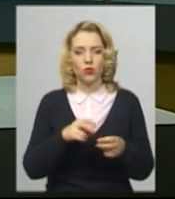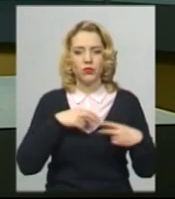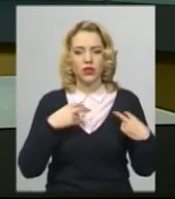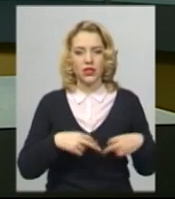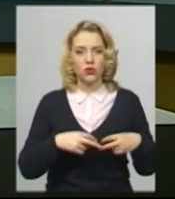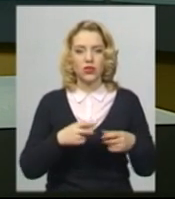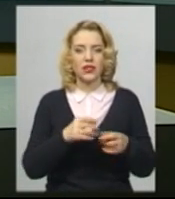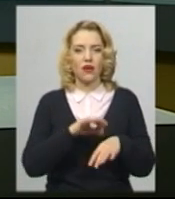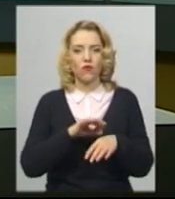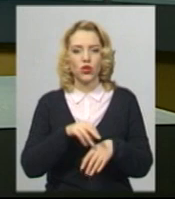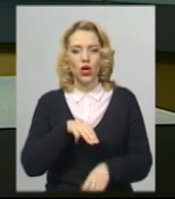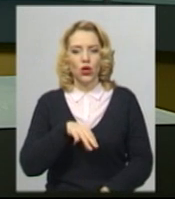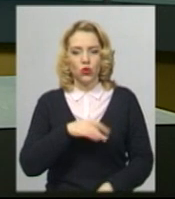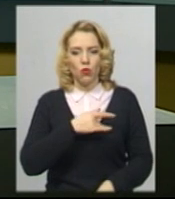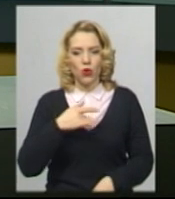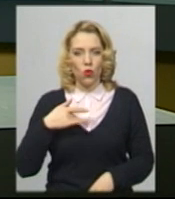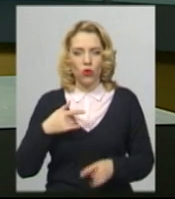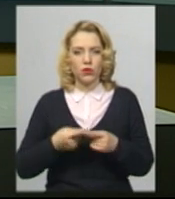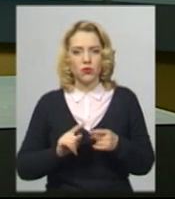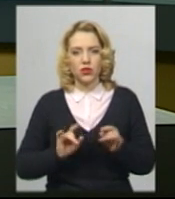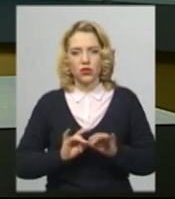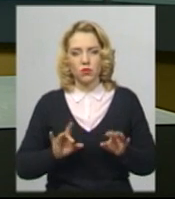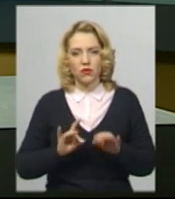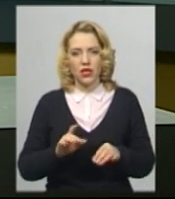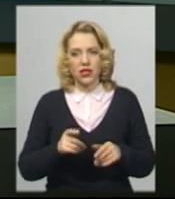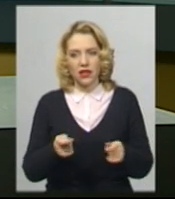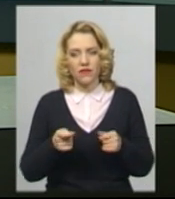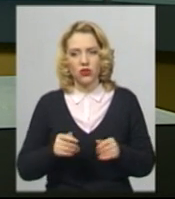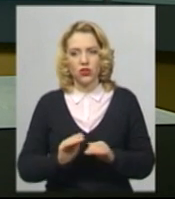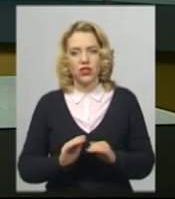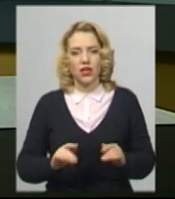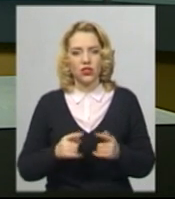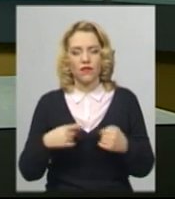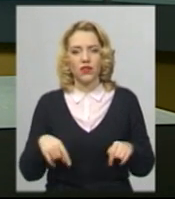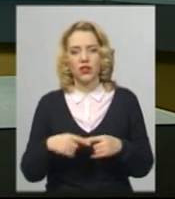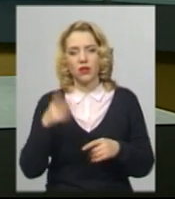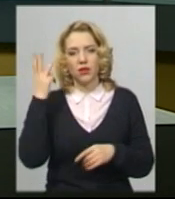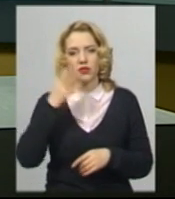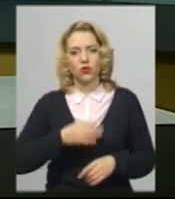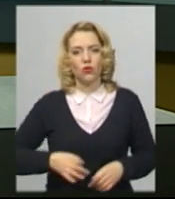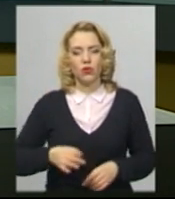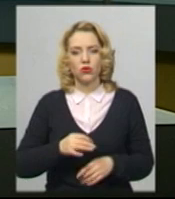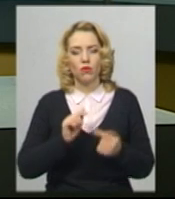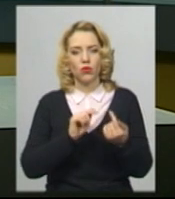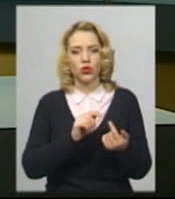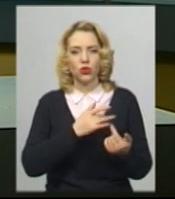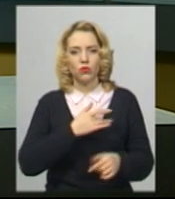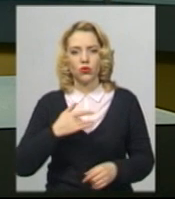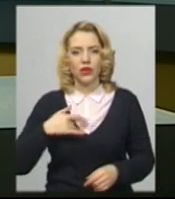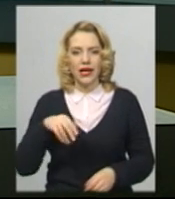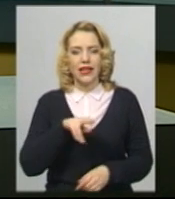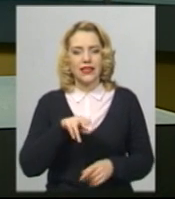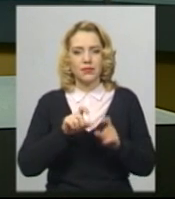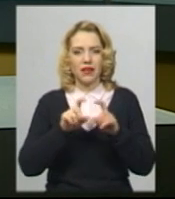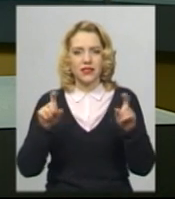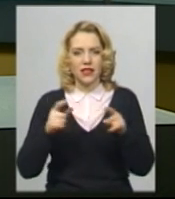захворюваності на туберкульоз. Про це розповідає завідуюча дитячим відділенням Хмельницького обласного протитуберкульозного диспансеру